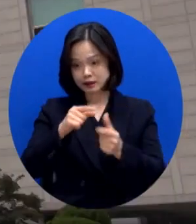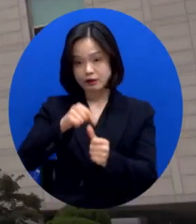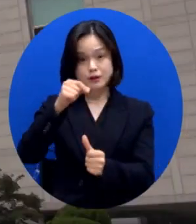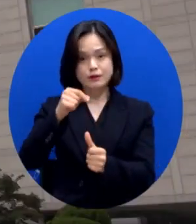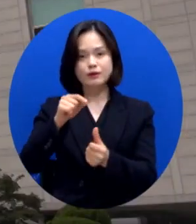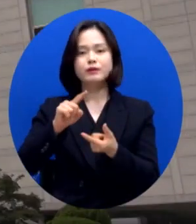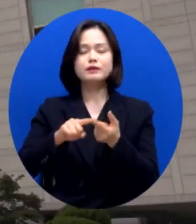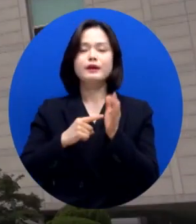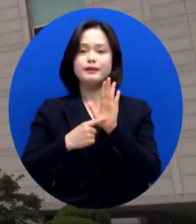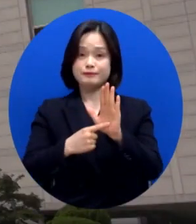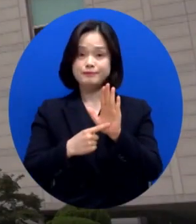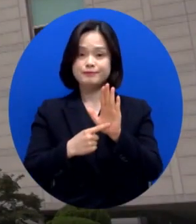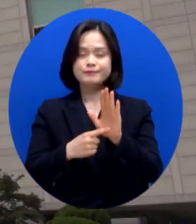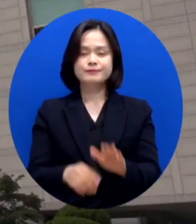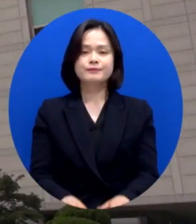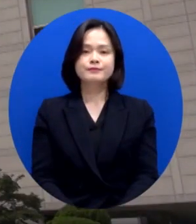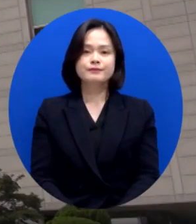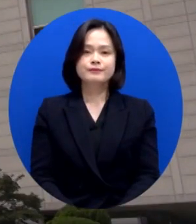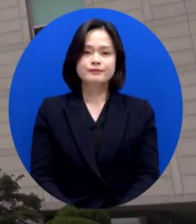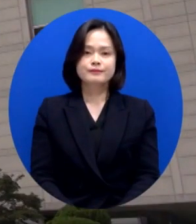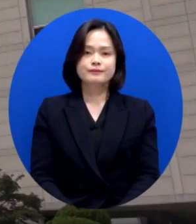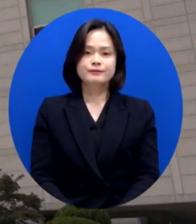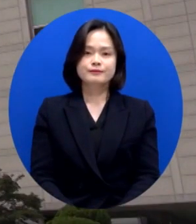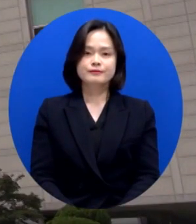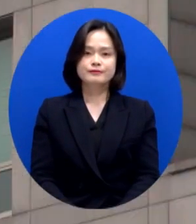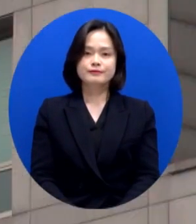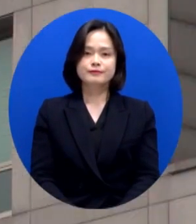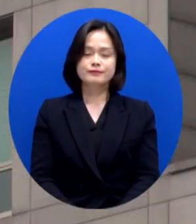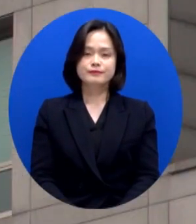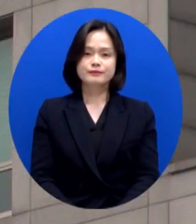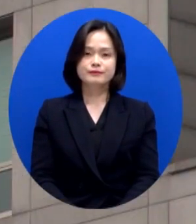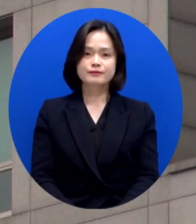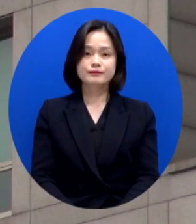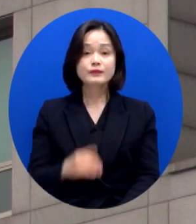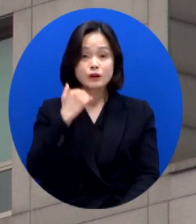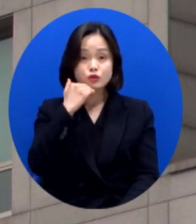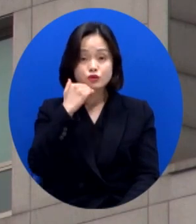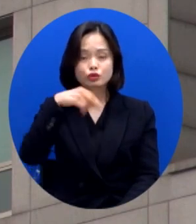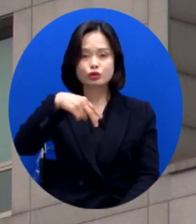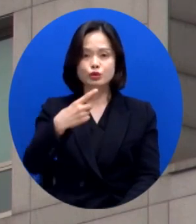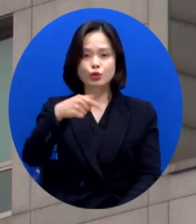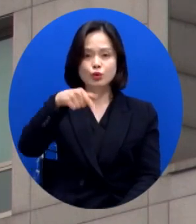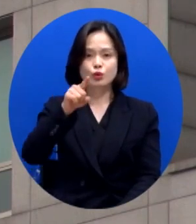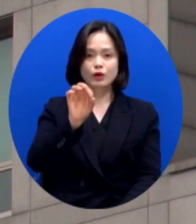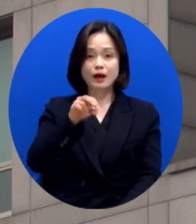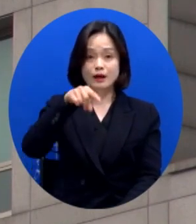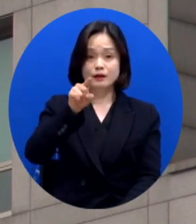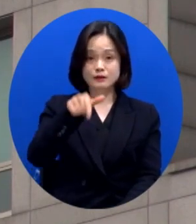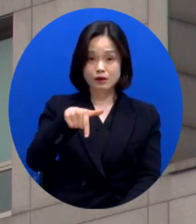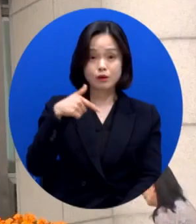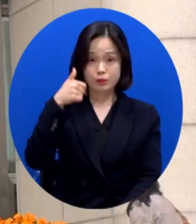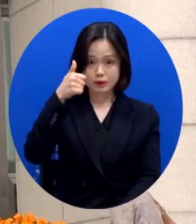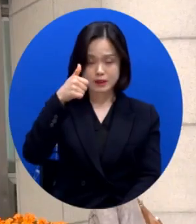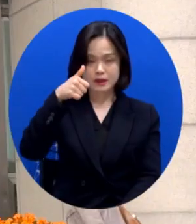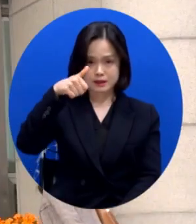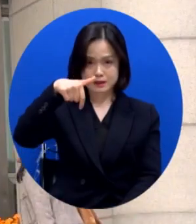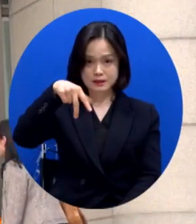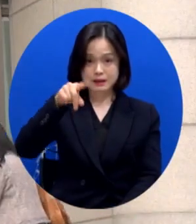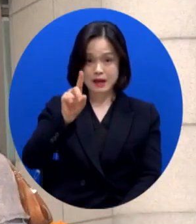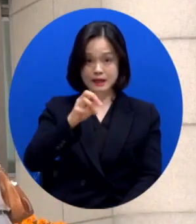밝혔습니다. 사분위가 선출한 총신대 재단이사는 세덴교회 소광석, 삼일교회 송태근 목사를